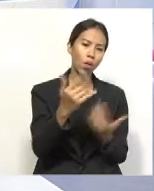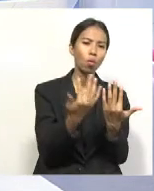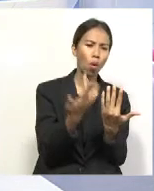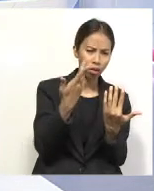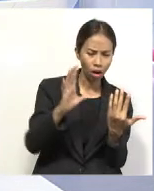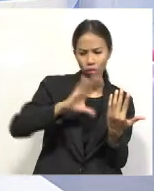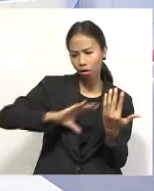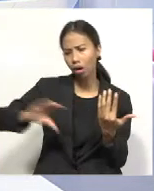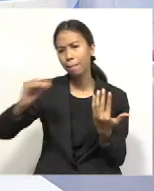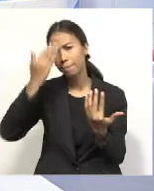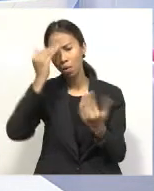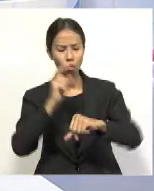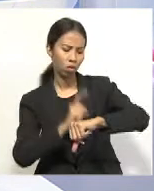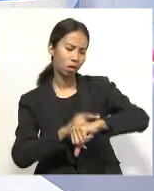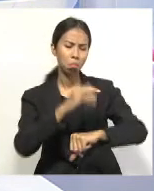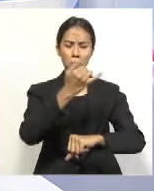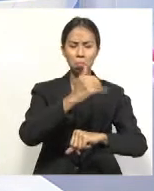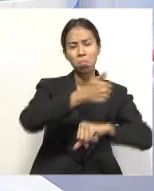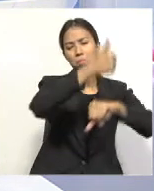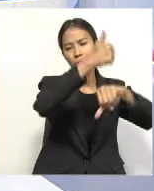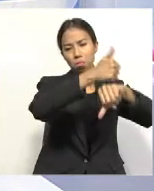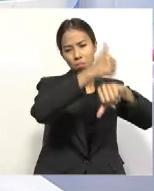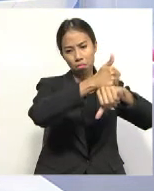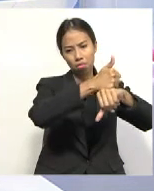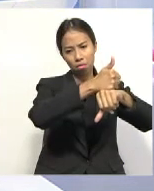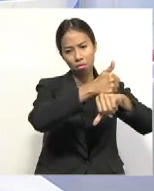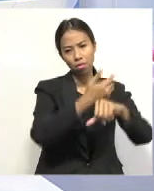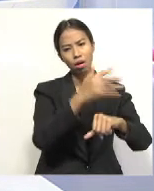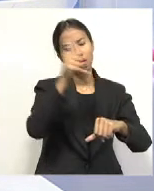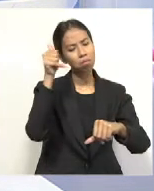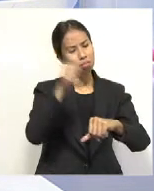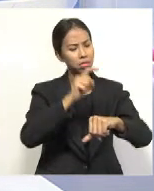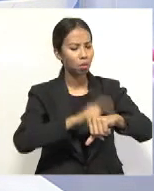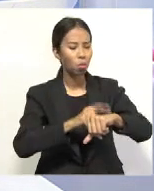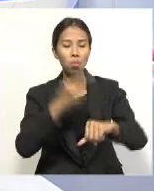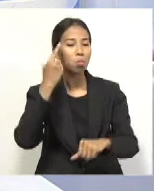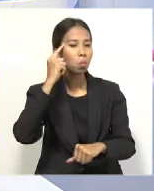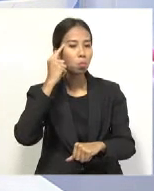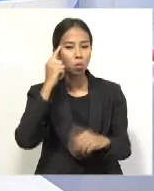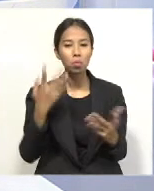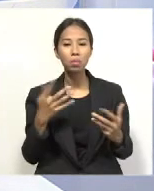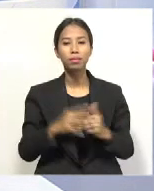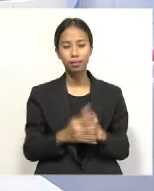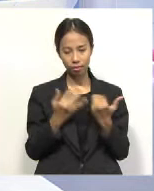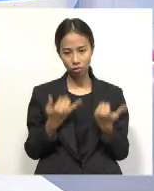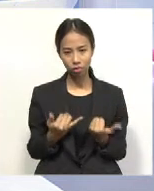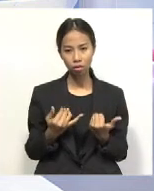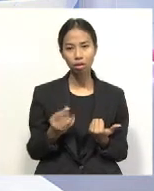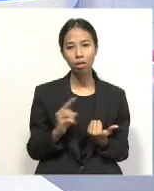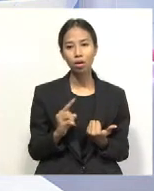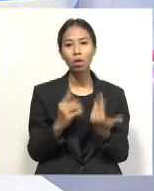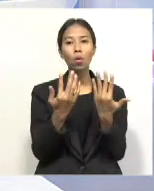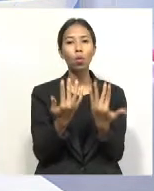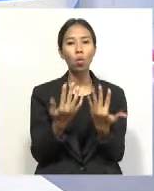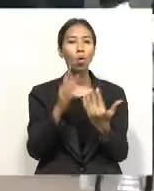ว่าไม่ทราบเวลาแน่นอนที่ทางผู้บริหารของทปอเนี่ยนะครับจะเดินทางมาซึ่งณขณะนี้นะครับอยู่ระหว่างการแถ